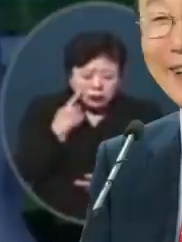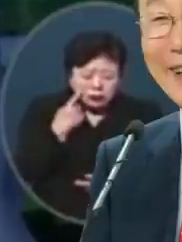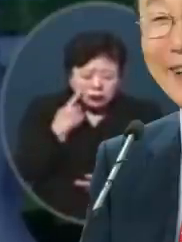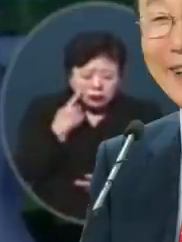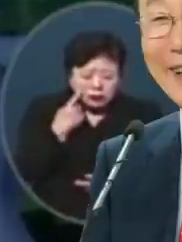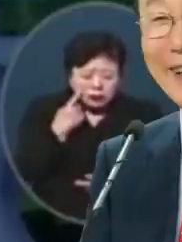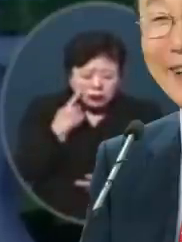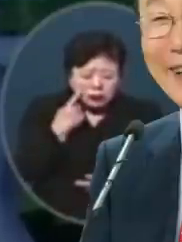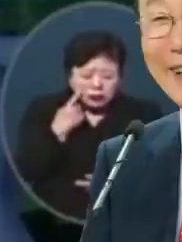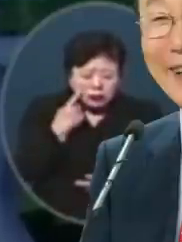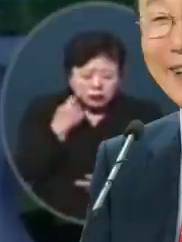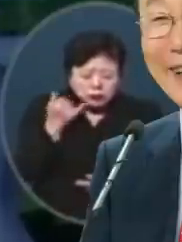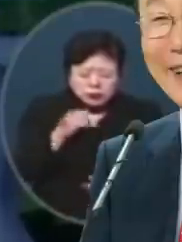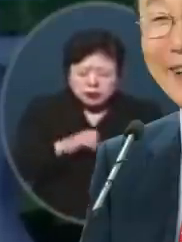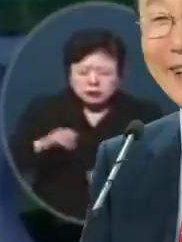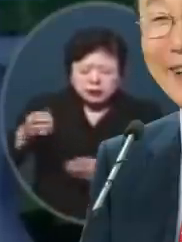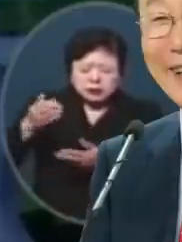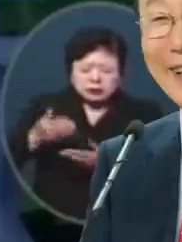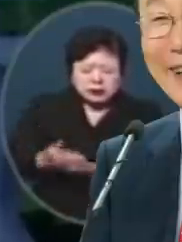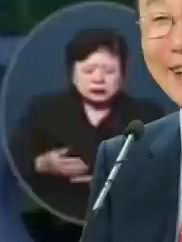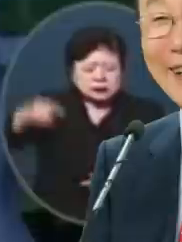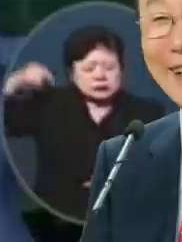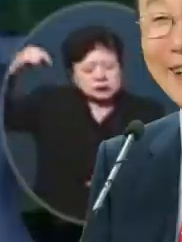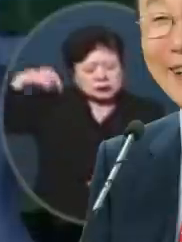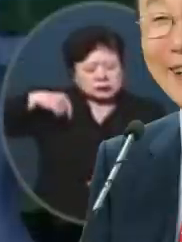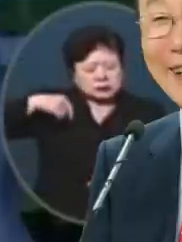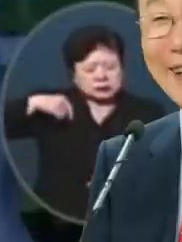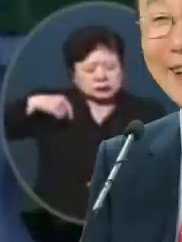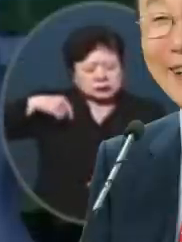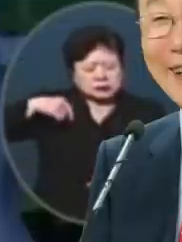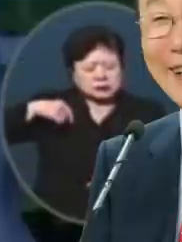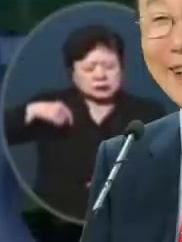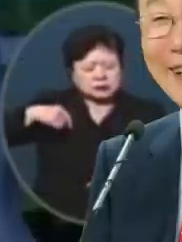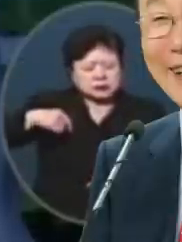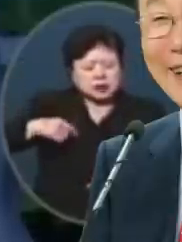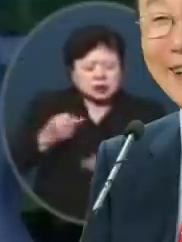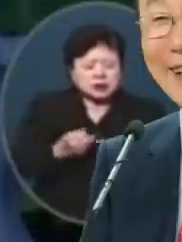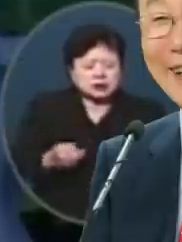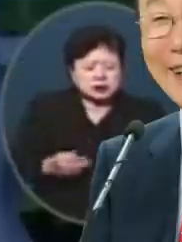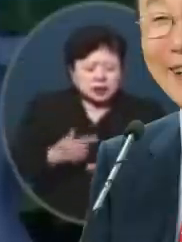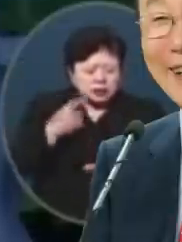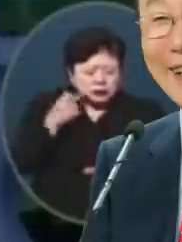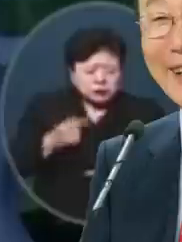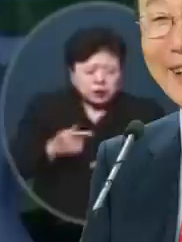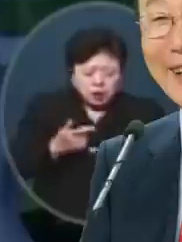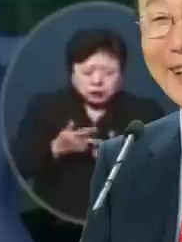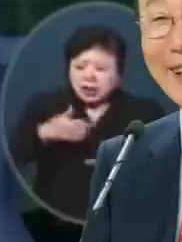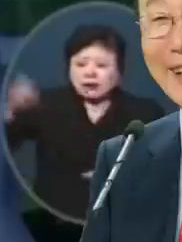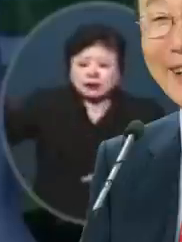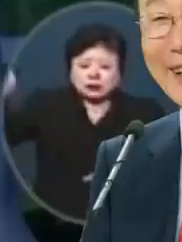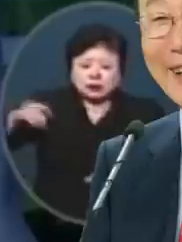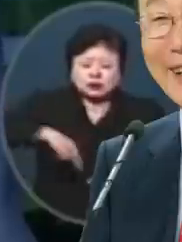보니까 참으로 부모에게 버림받았다는 심정이 생겨서 마음에 얼마나 울었는지 모릅니다.